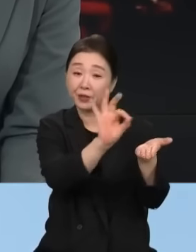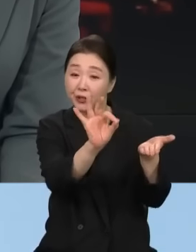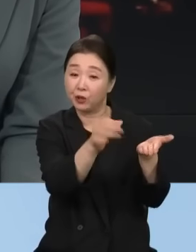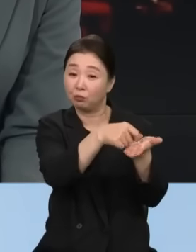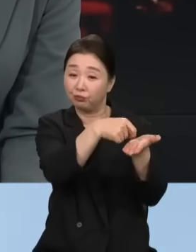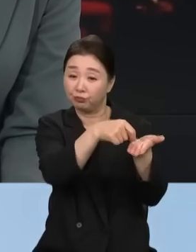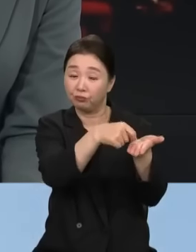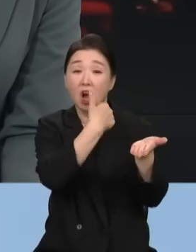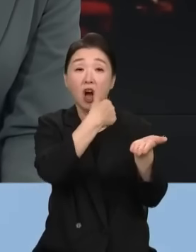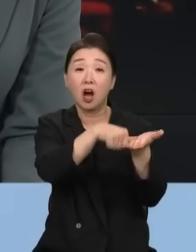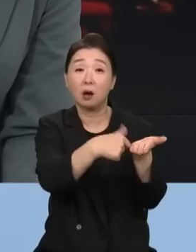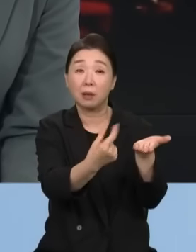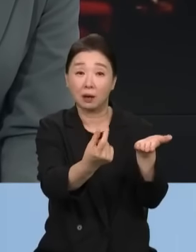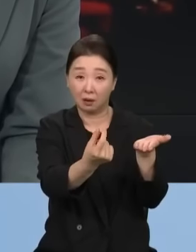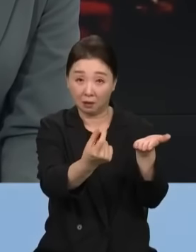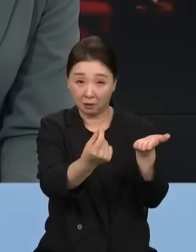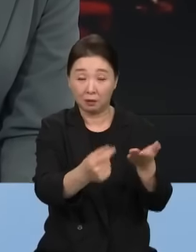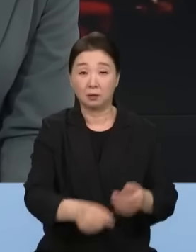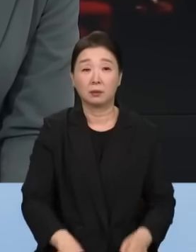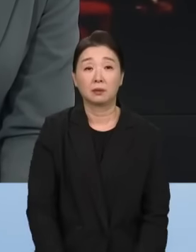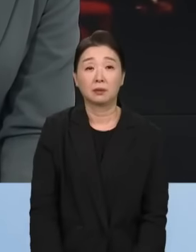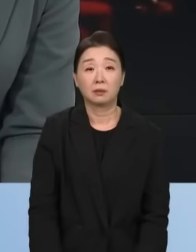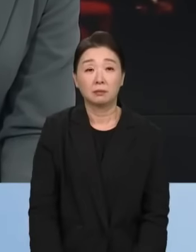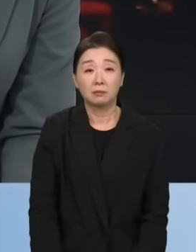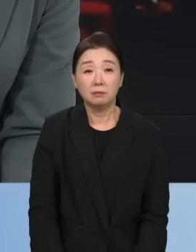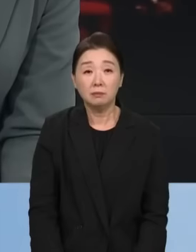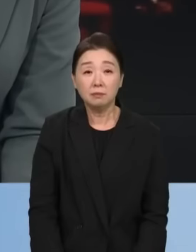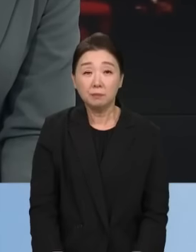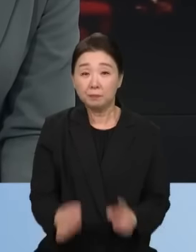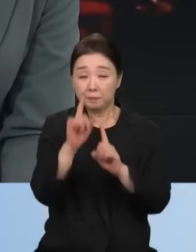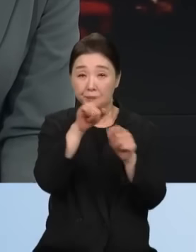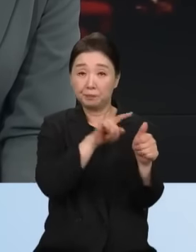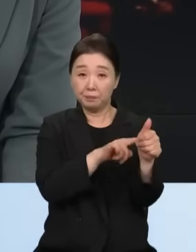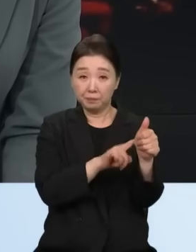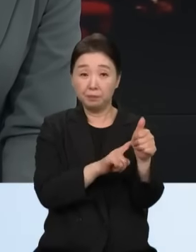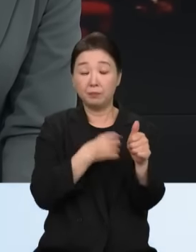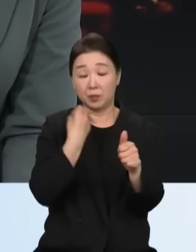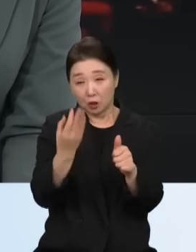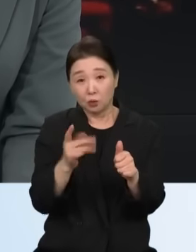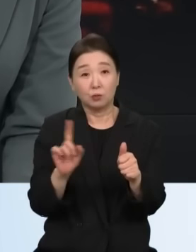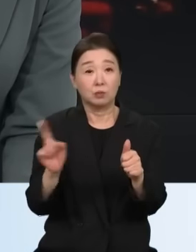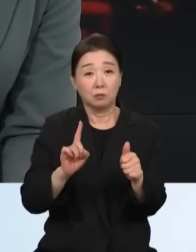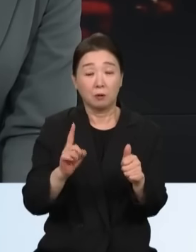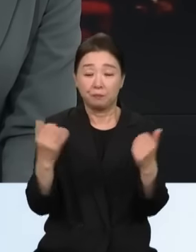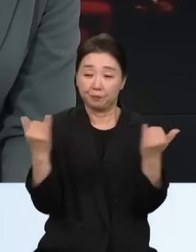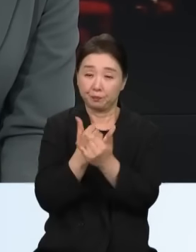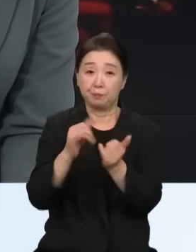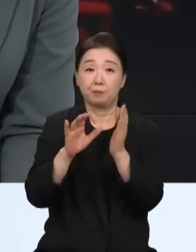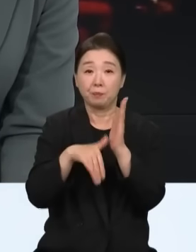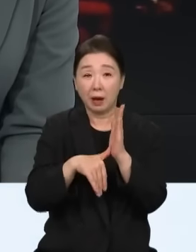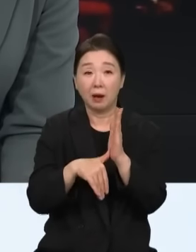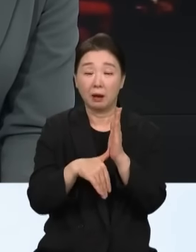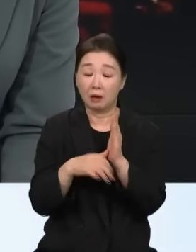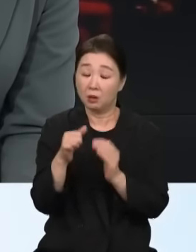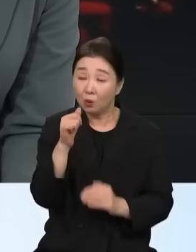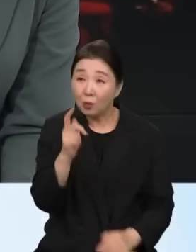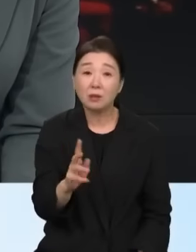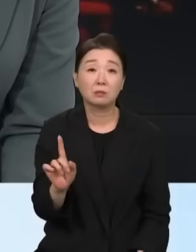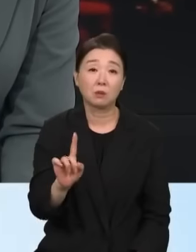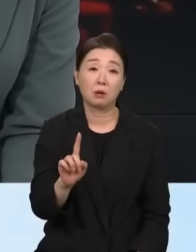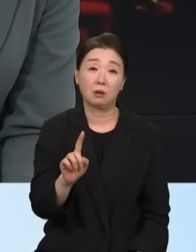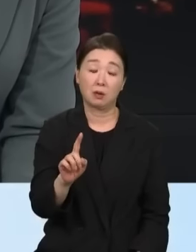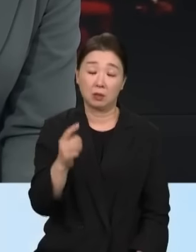서명 인이아네 맞습니다네 이종호 씨의 진술에 따르면 그 연락을 주고받은 횟수도 그러면 저희가